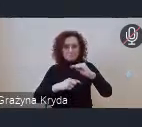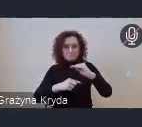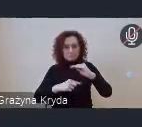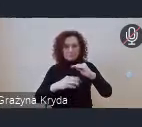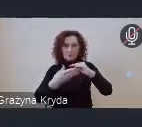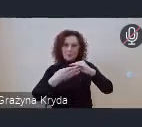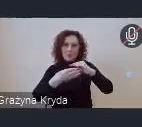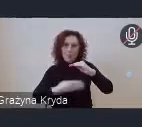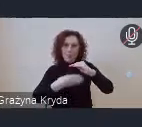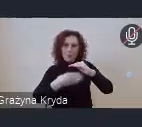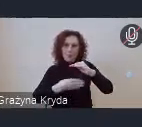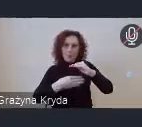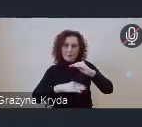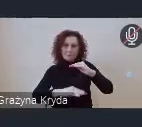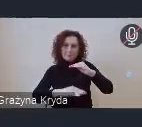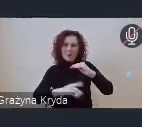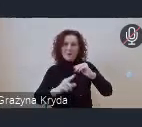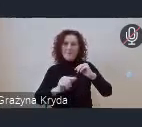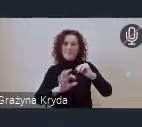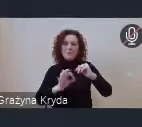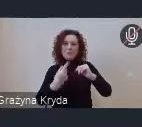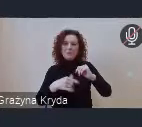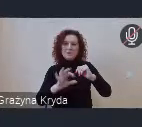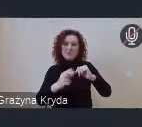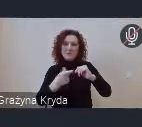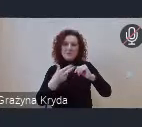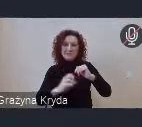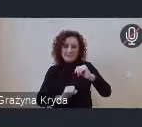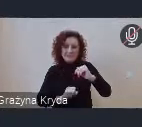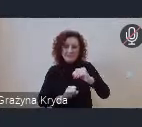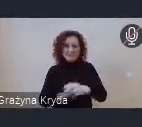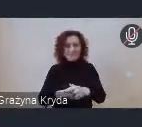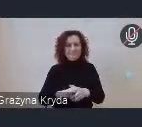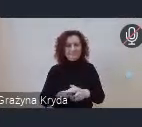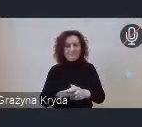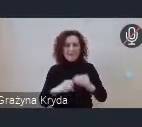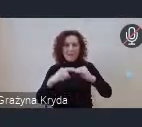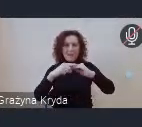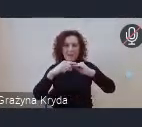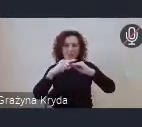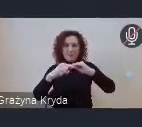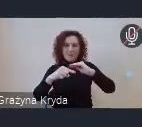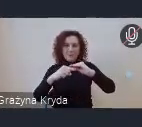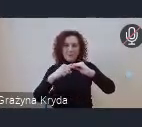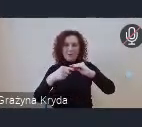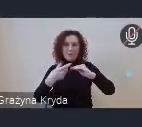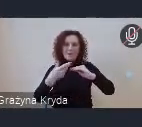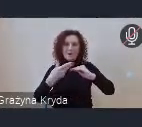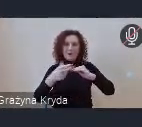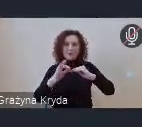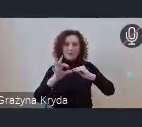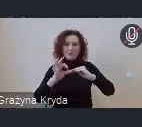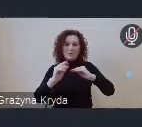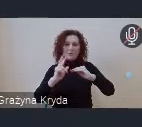A to co tutaj też stopień stopień jeśli wystaje za podstopnice powstaje tak zwany wniosek o ten nosek zaczepia się stopa